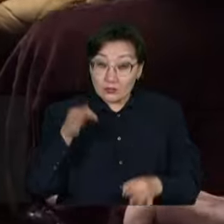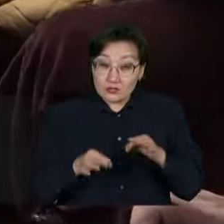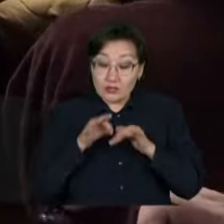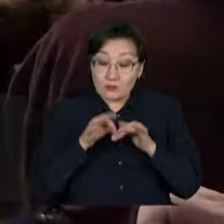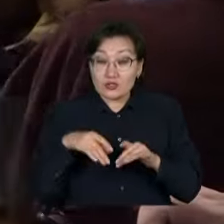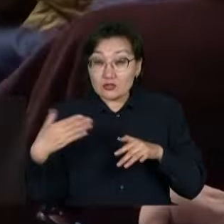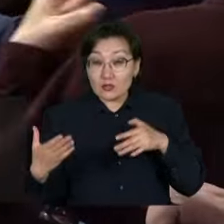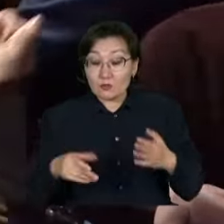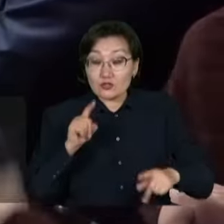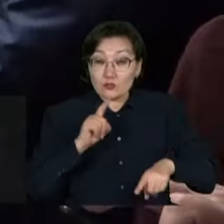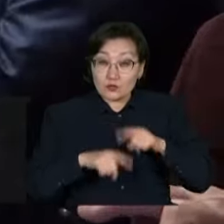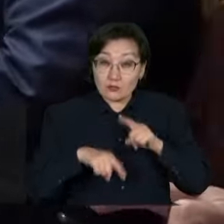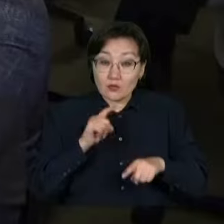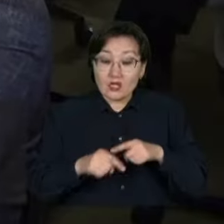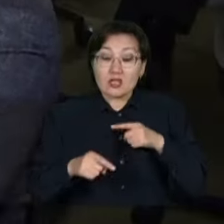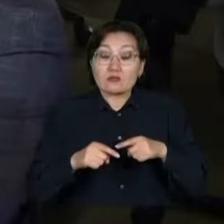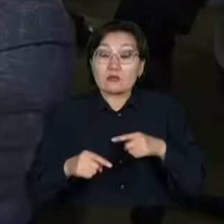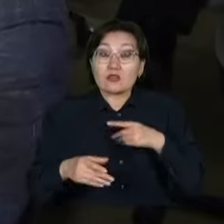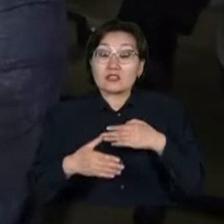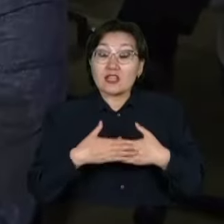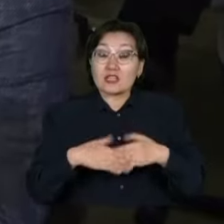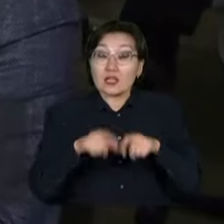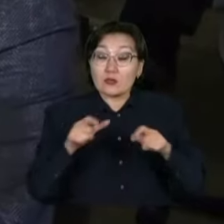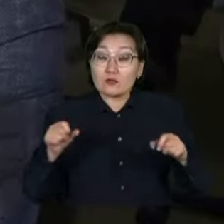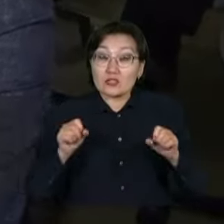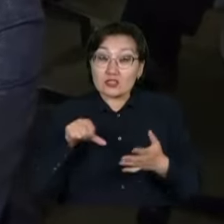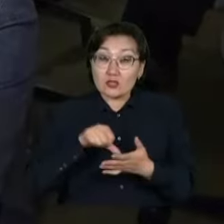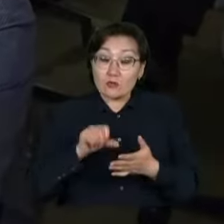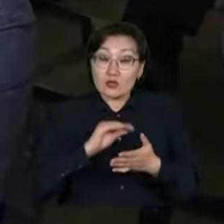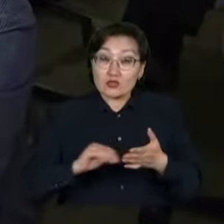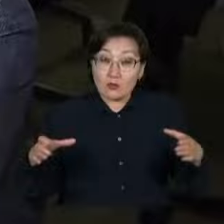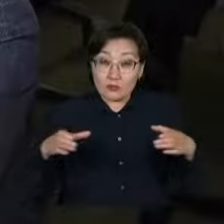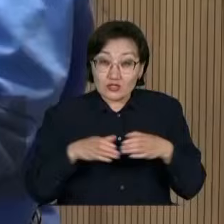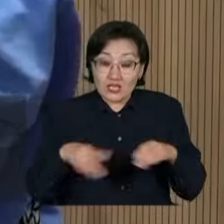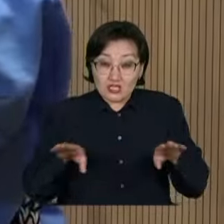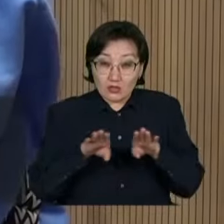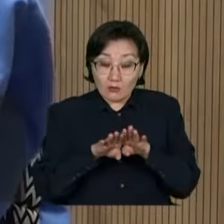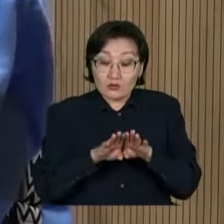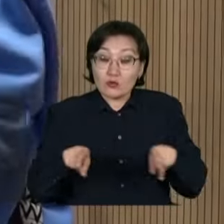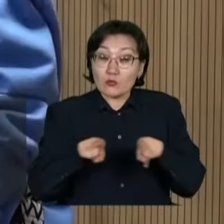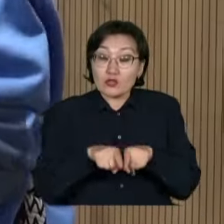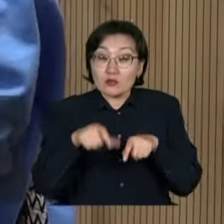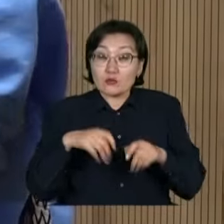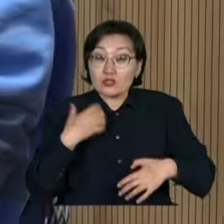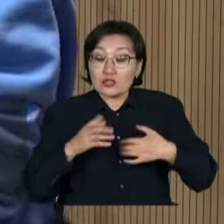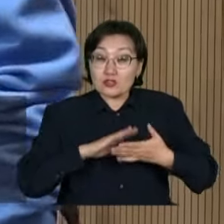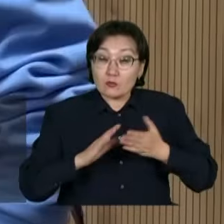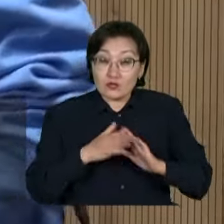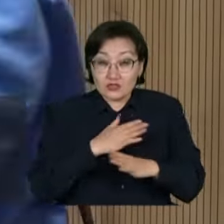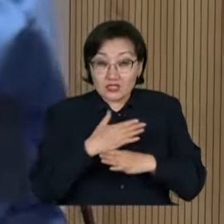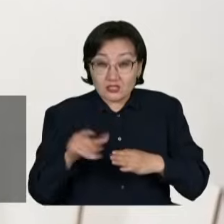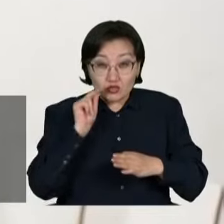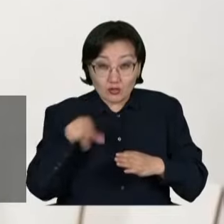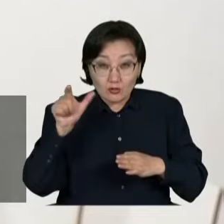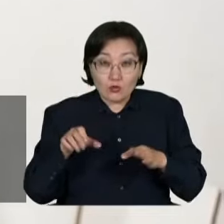екі жақтың туыстары мен жақындары қатысты. Сот залы журналистер қауымы үшін жабық болды. Мұндай адам шошырлық жағдайдан кейін